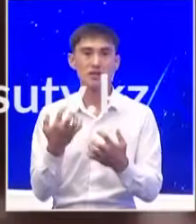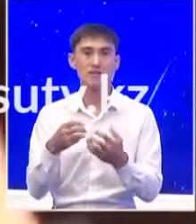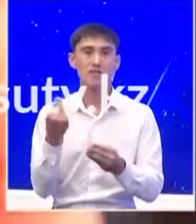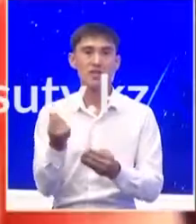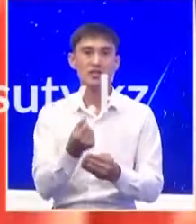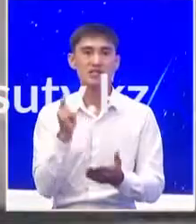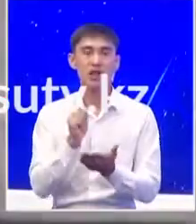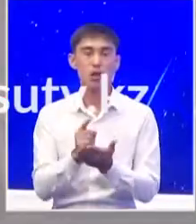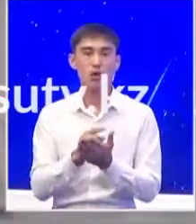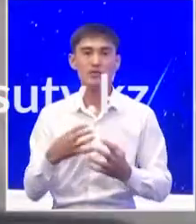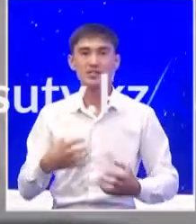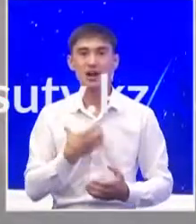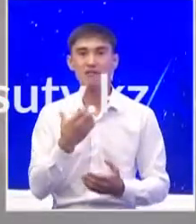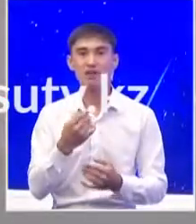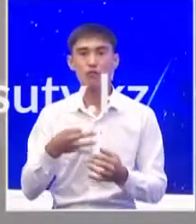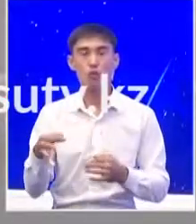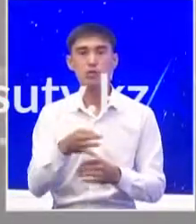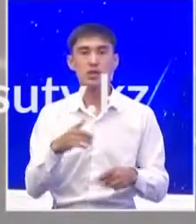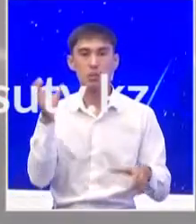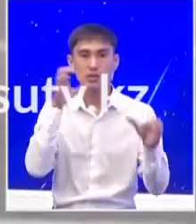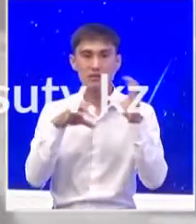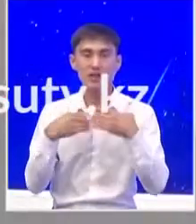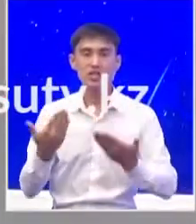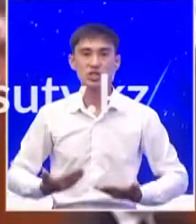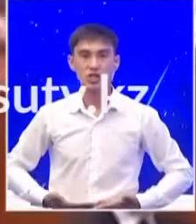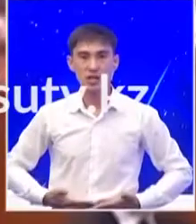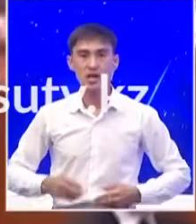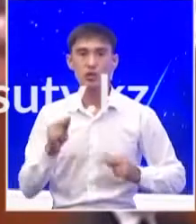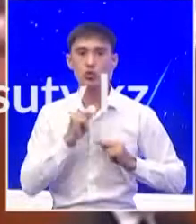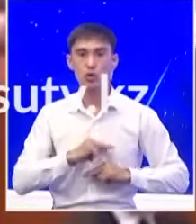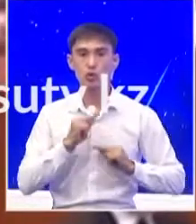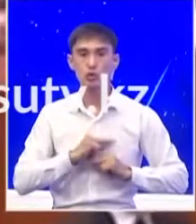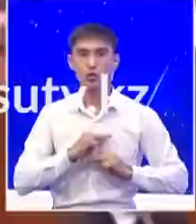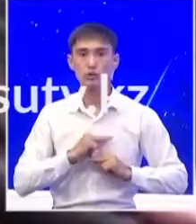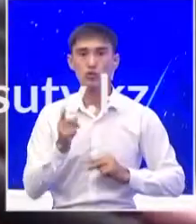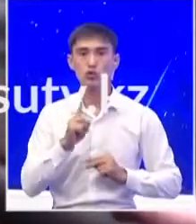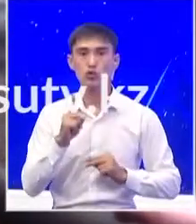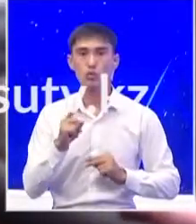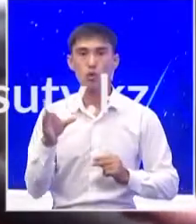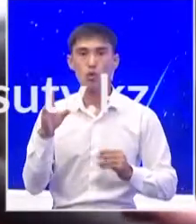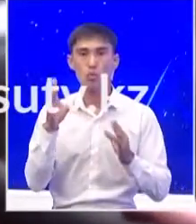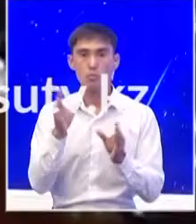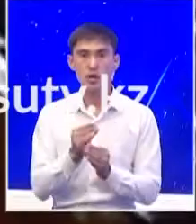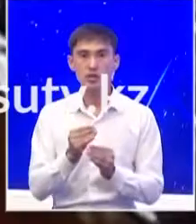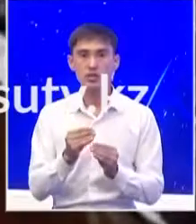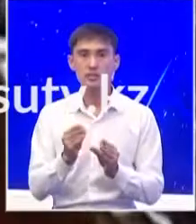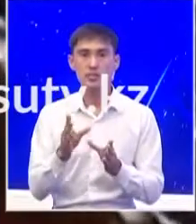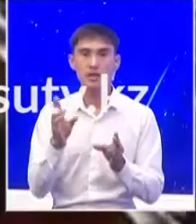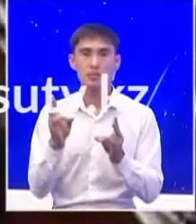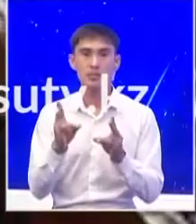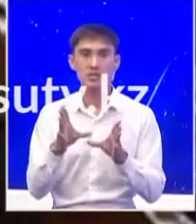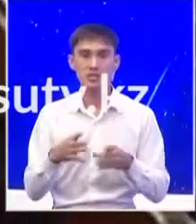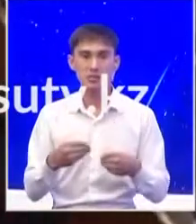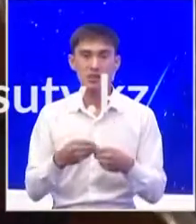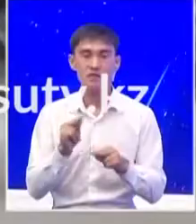финансовых, налоговых, страховых в области образования, жилья и трудоустройства, чтобы уменьшить бремя семей, связанное с